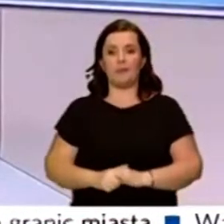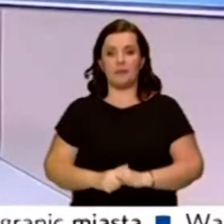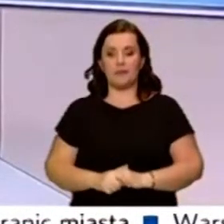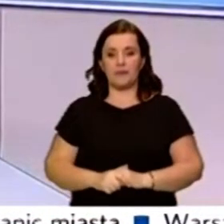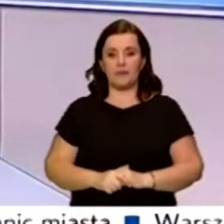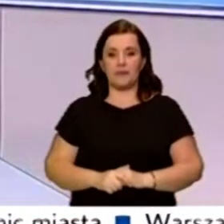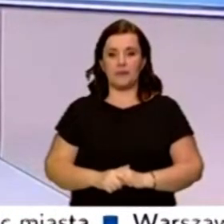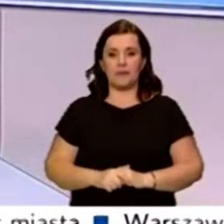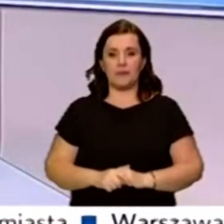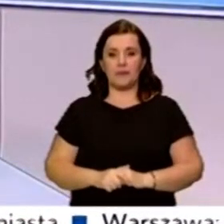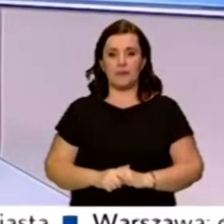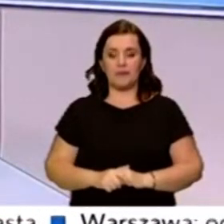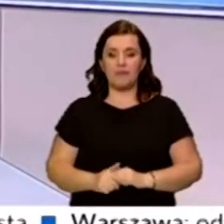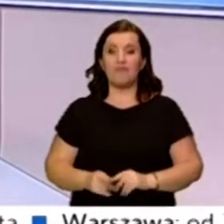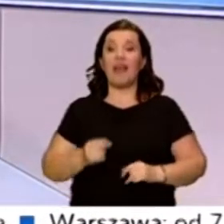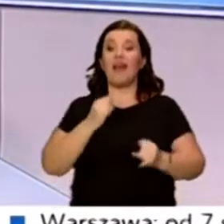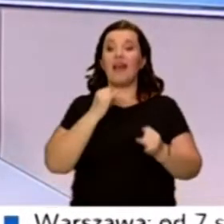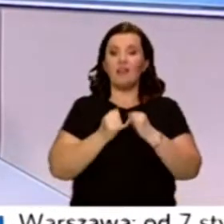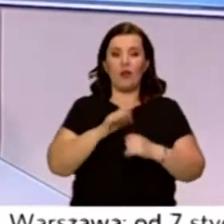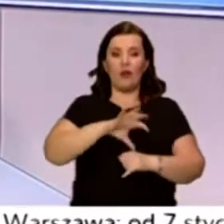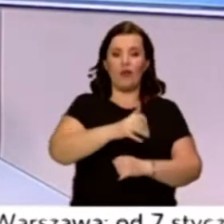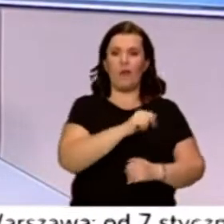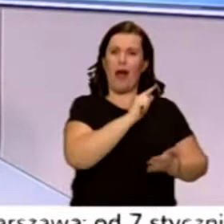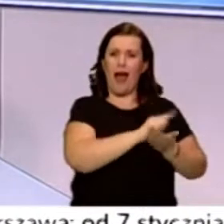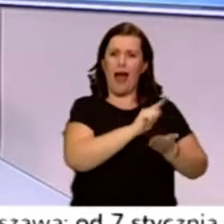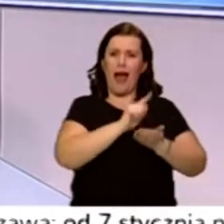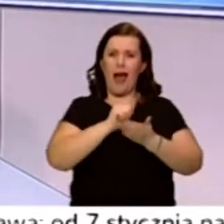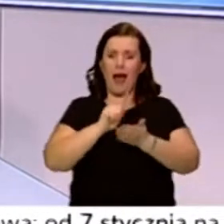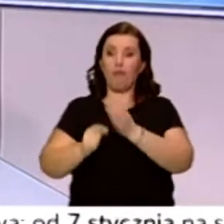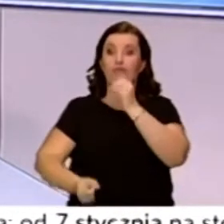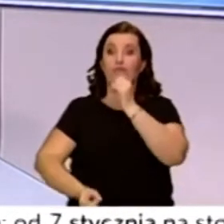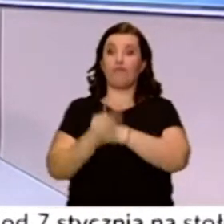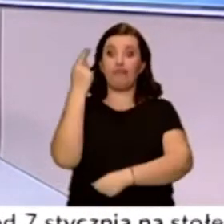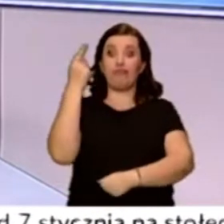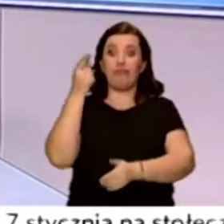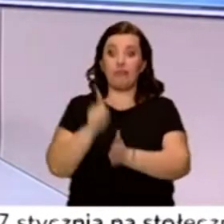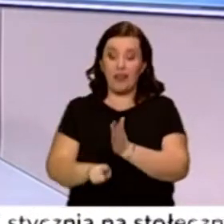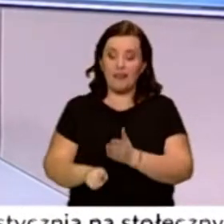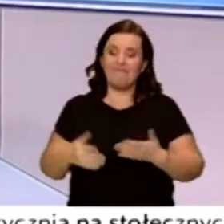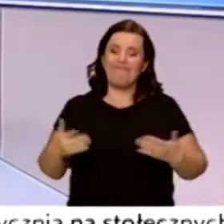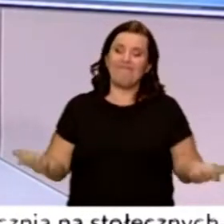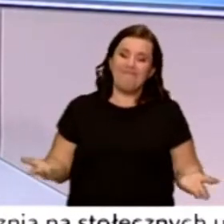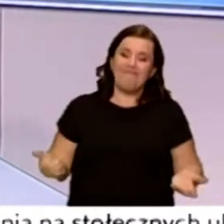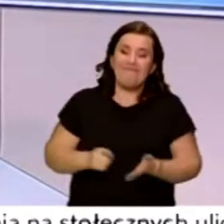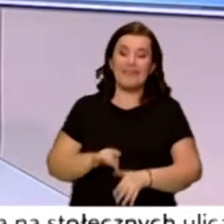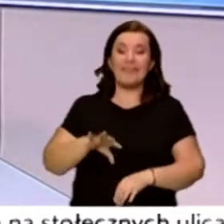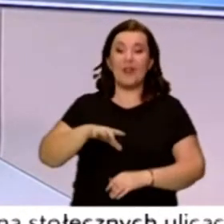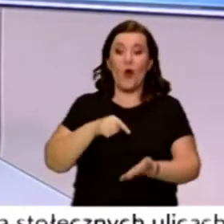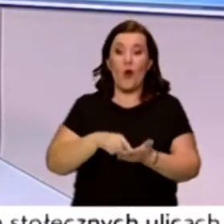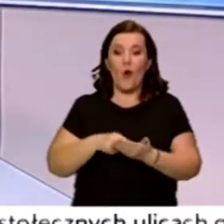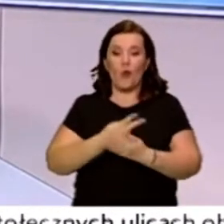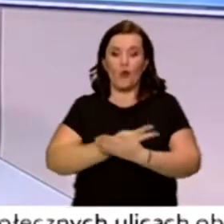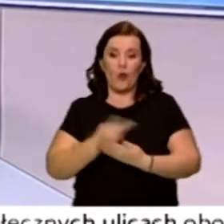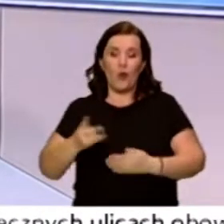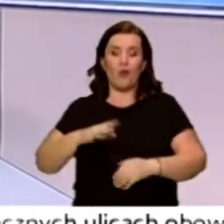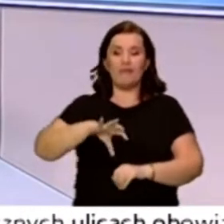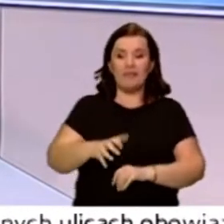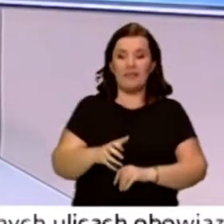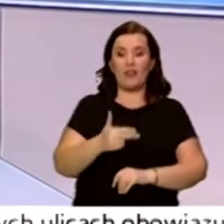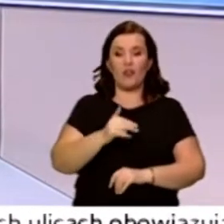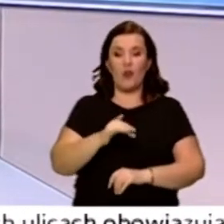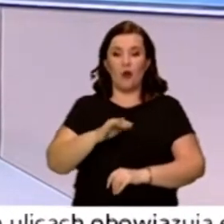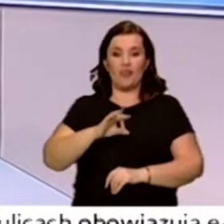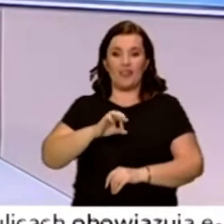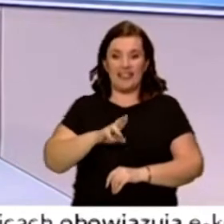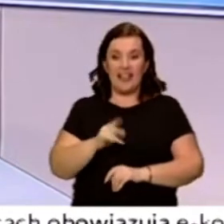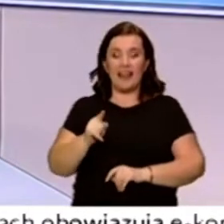Każda seria, nawet ta najlepsza, kiedyś się kończy. Po 12 meczach bez porażki siatkarki drugoligowego Nosiru Nowy Dwór Mazowiecki w